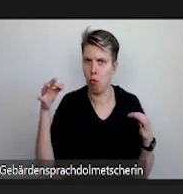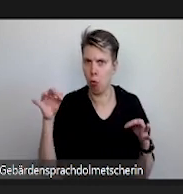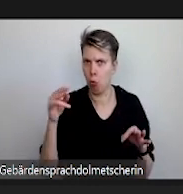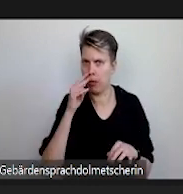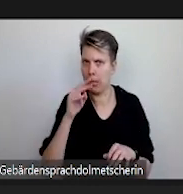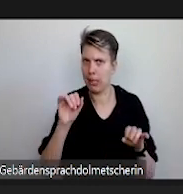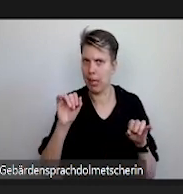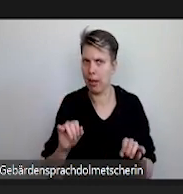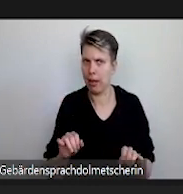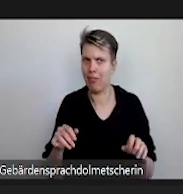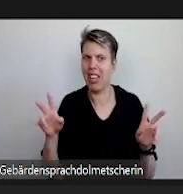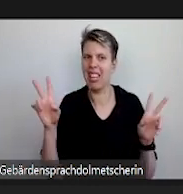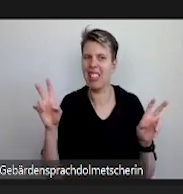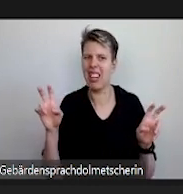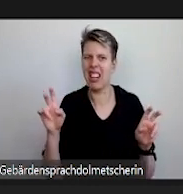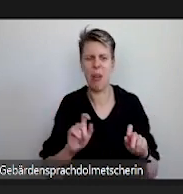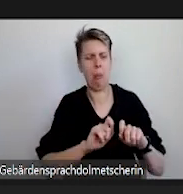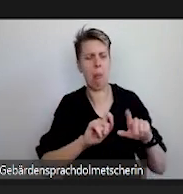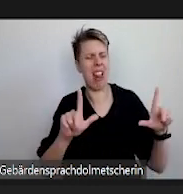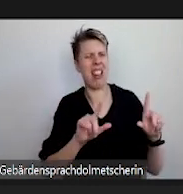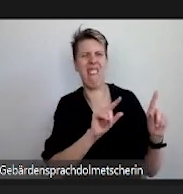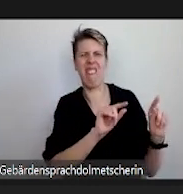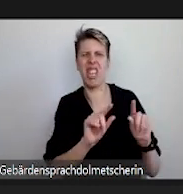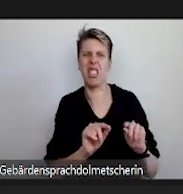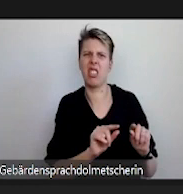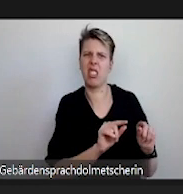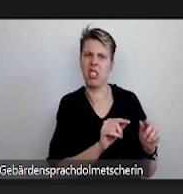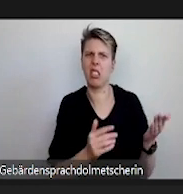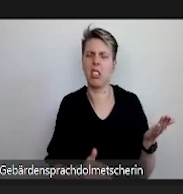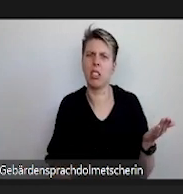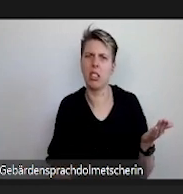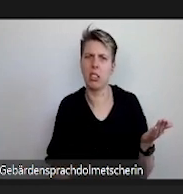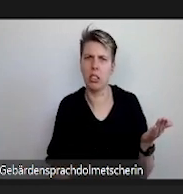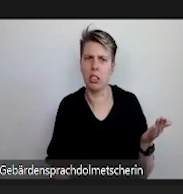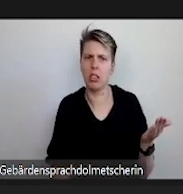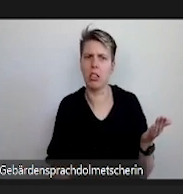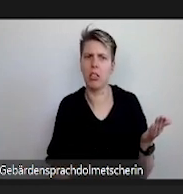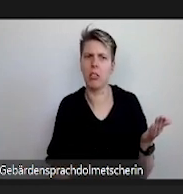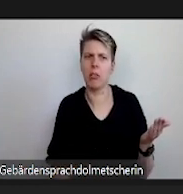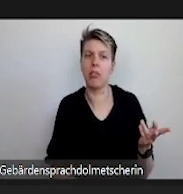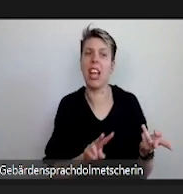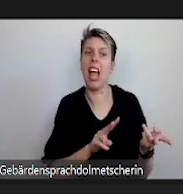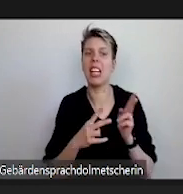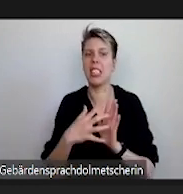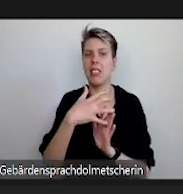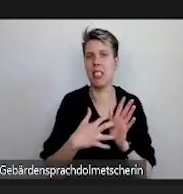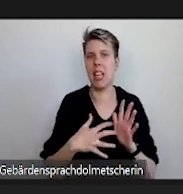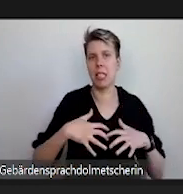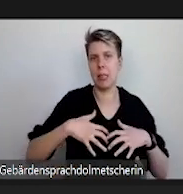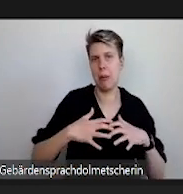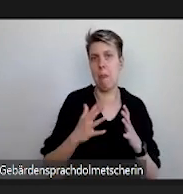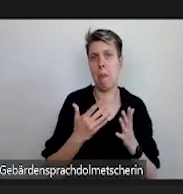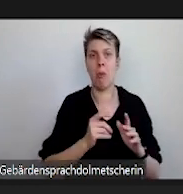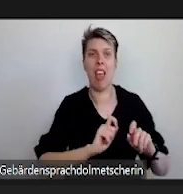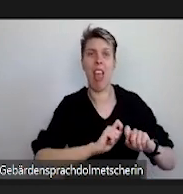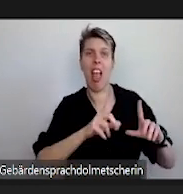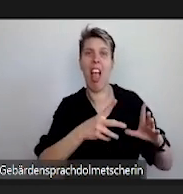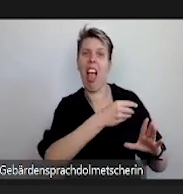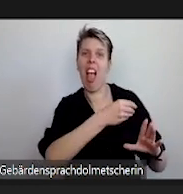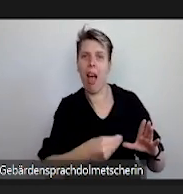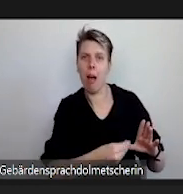sehen. Also mit dem Titel, was soll mir dieses Bild sagen? Erstellen von Alternativtexten für Abbildungen im Kontext